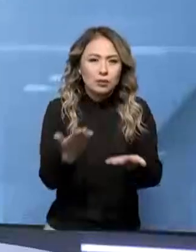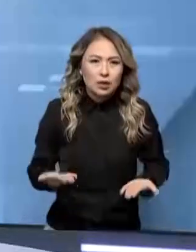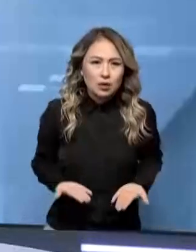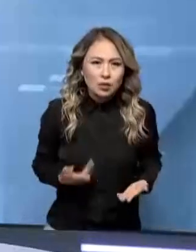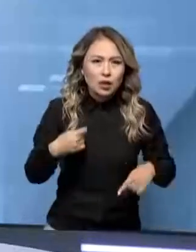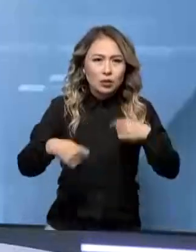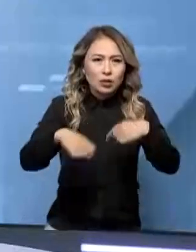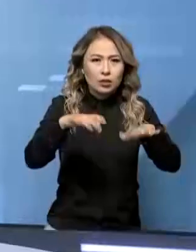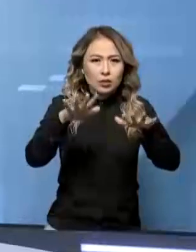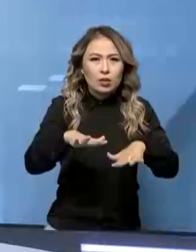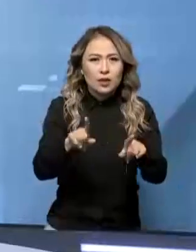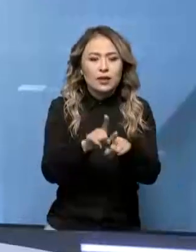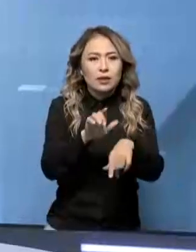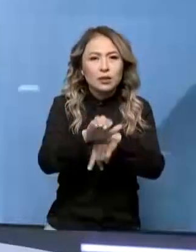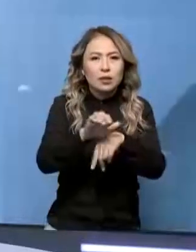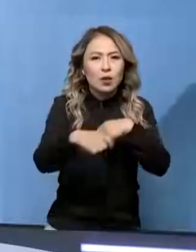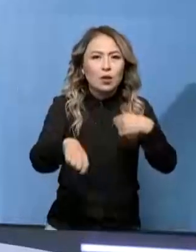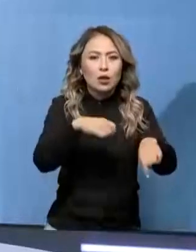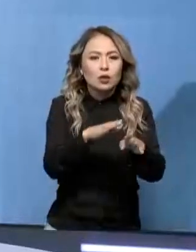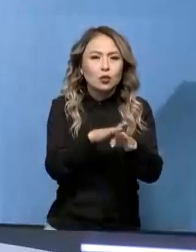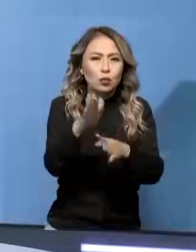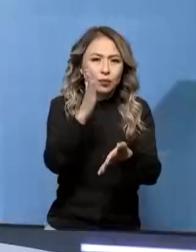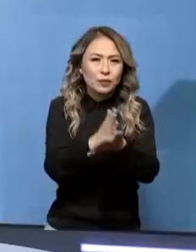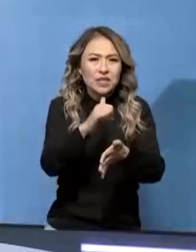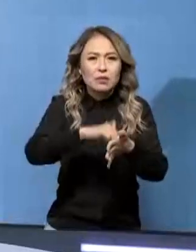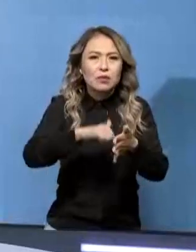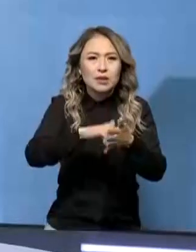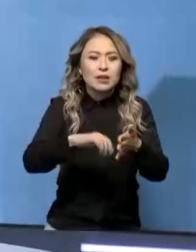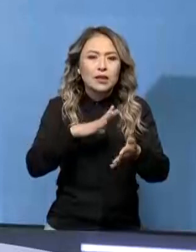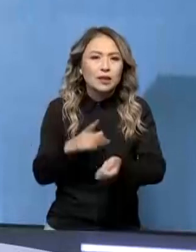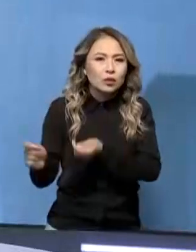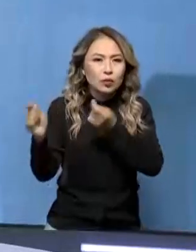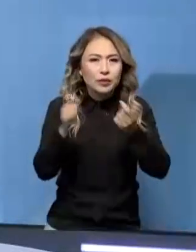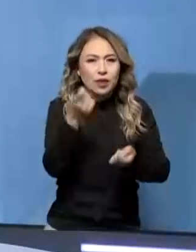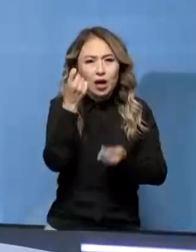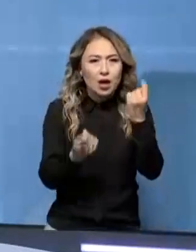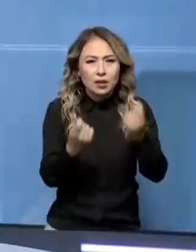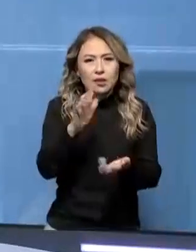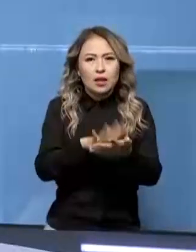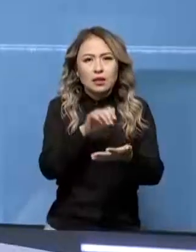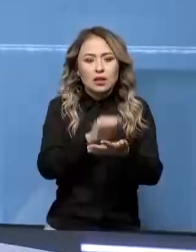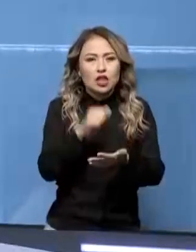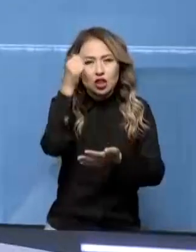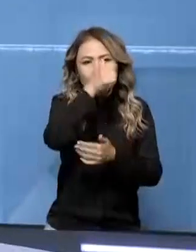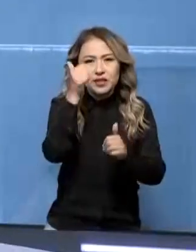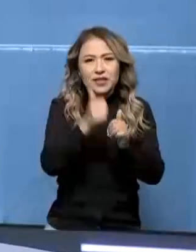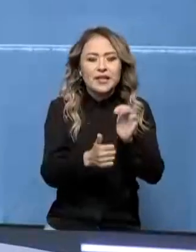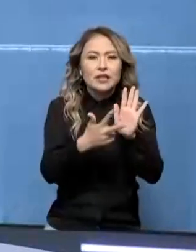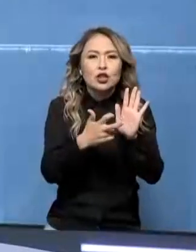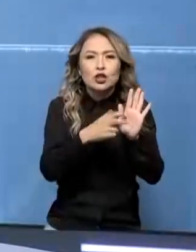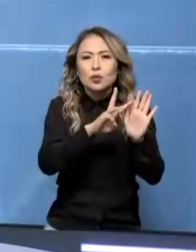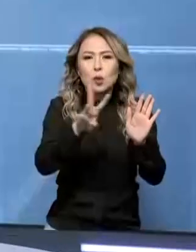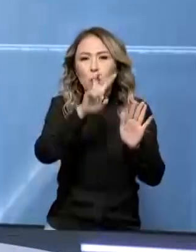бар, бірақ сауда орындарының сөрелері импорт тауарларға толтыр. Себебі сырттан келетін өнімдер арзан, салдарынан жыл